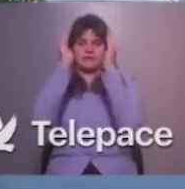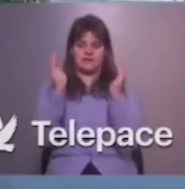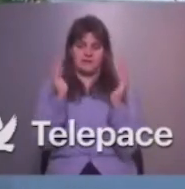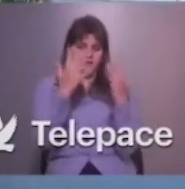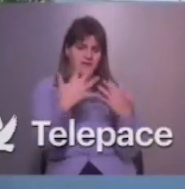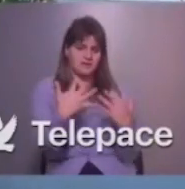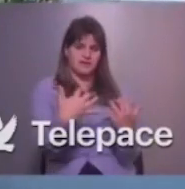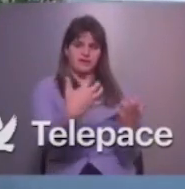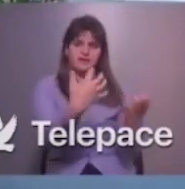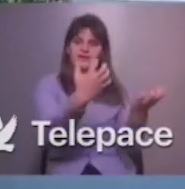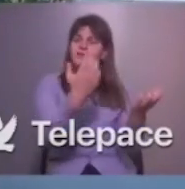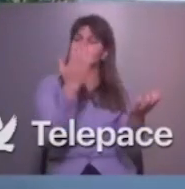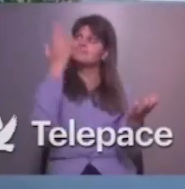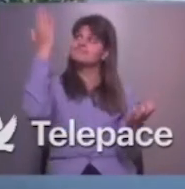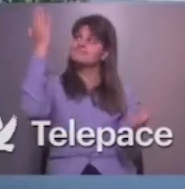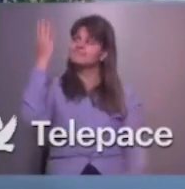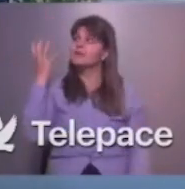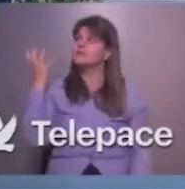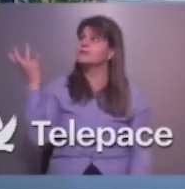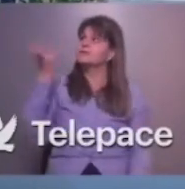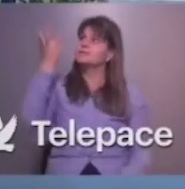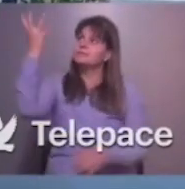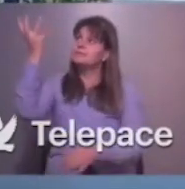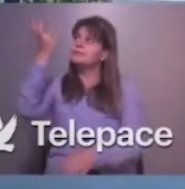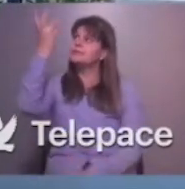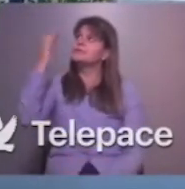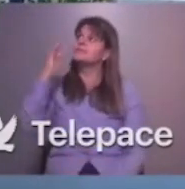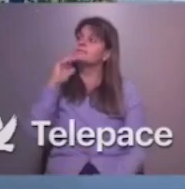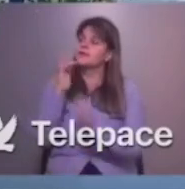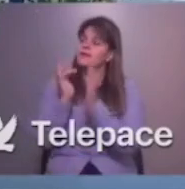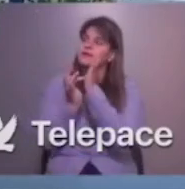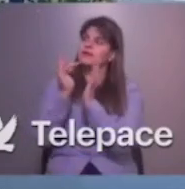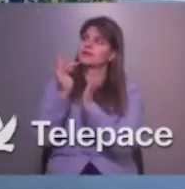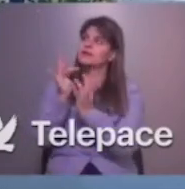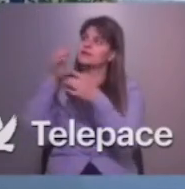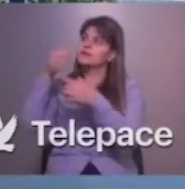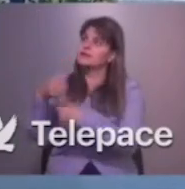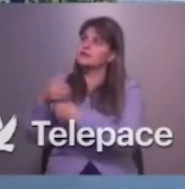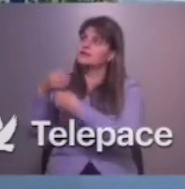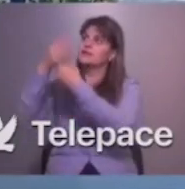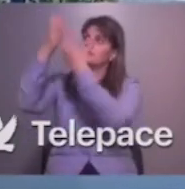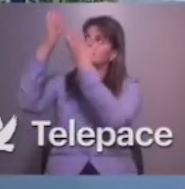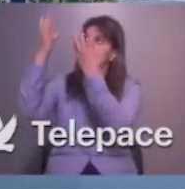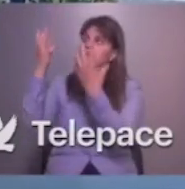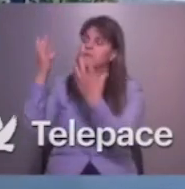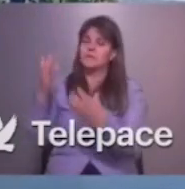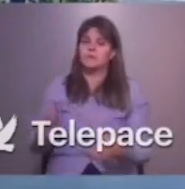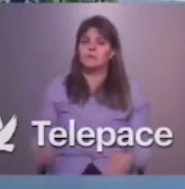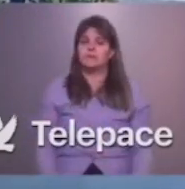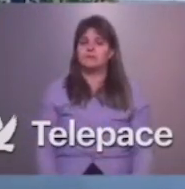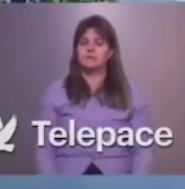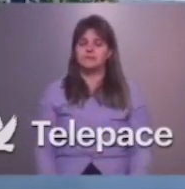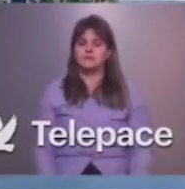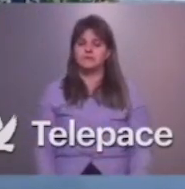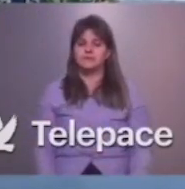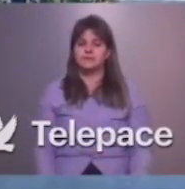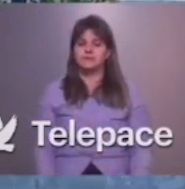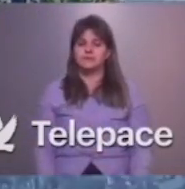dell'immagine della Madonna stanno salendo i gradini con una certa anche